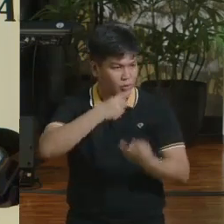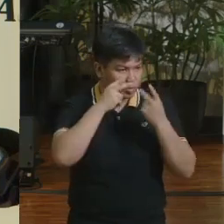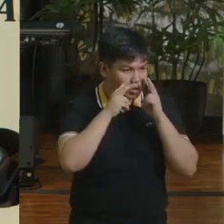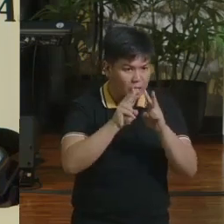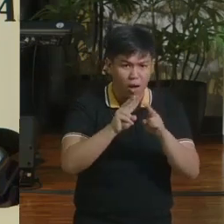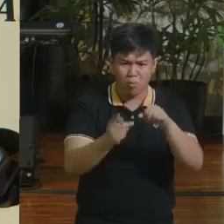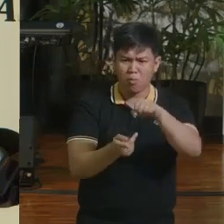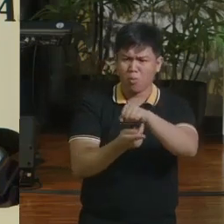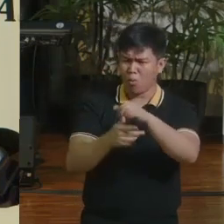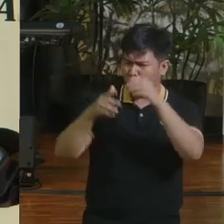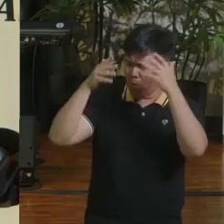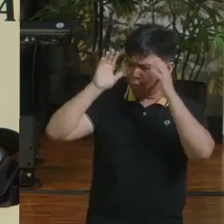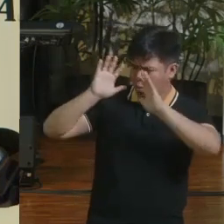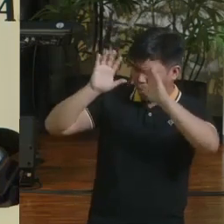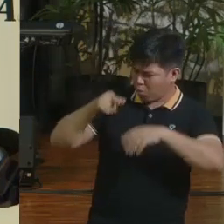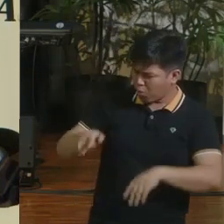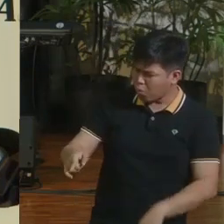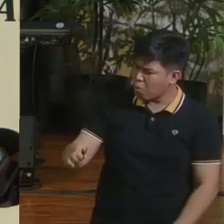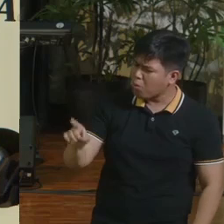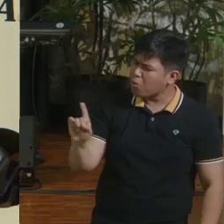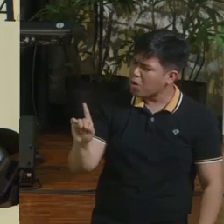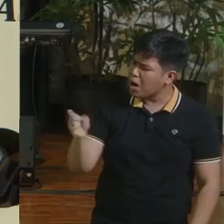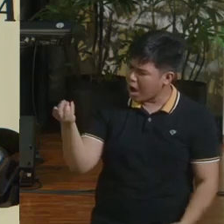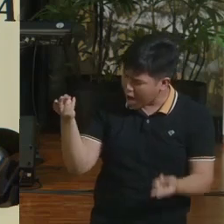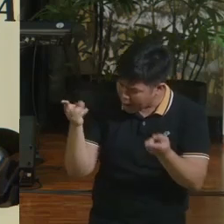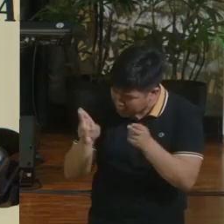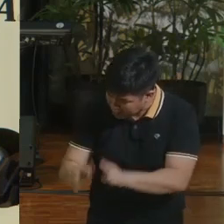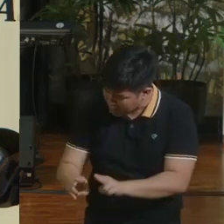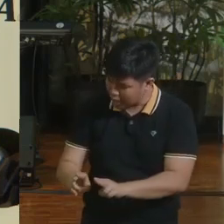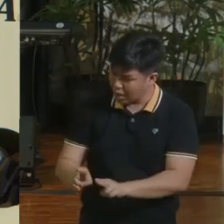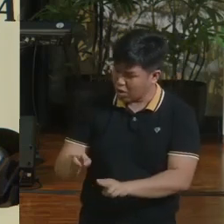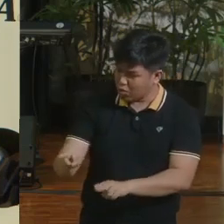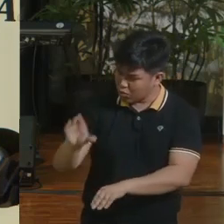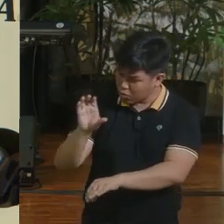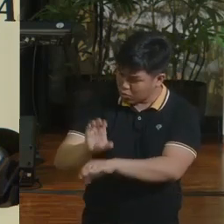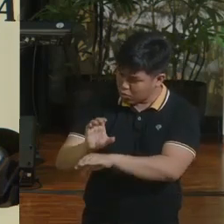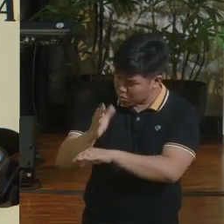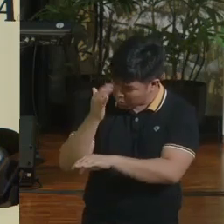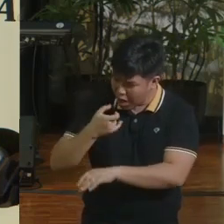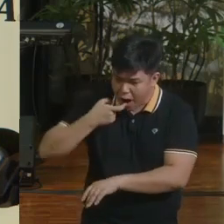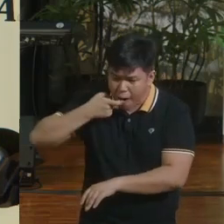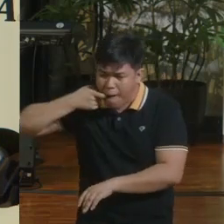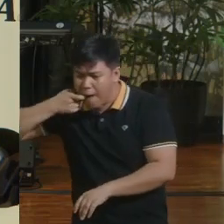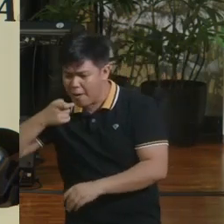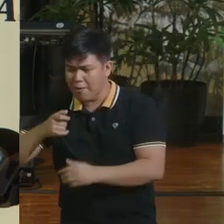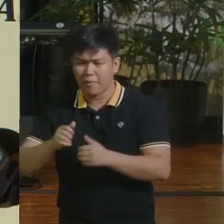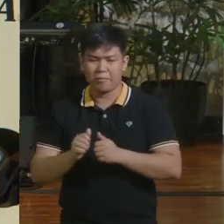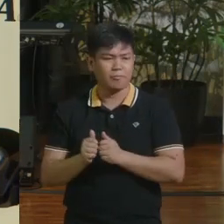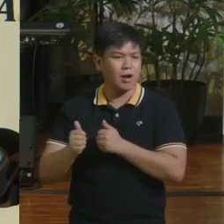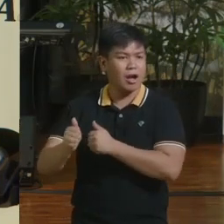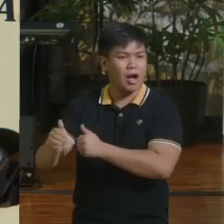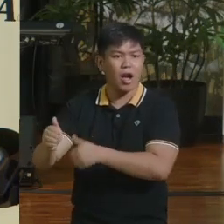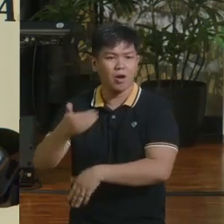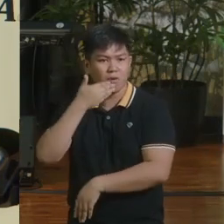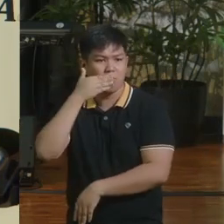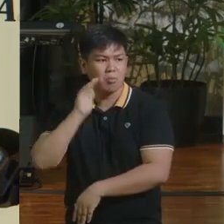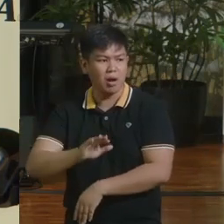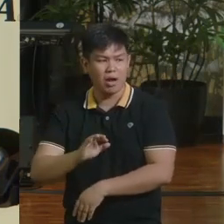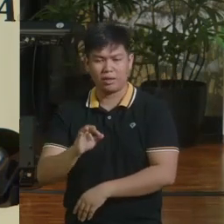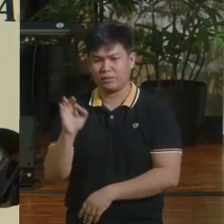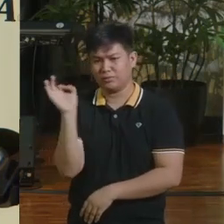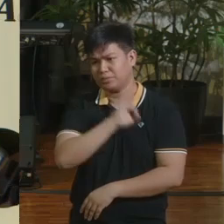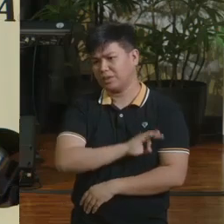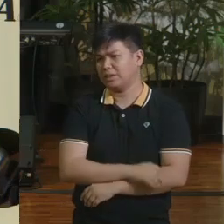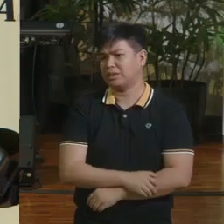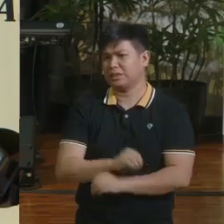ni Paul sa pagbaling ng mga Galatians sa kasinungalingan, na ang kaligtasan daw ay sa pamamagitan